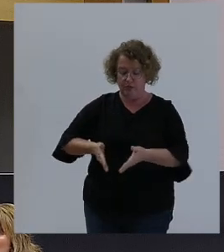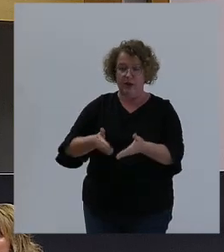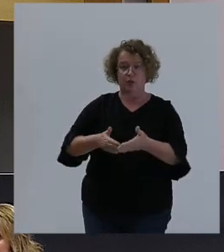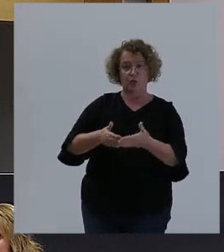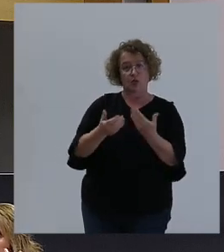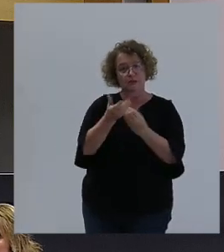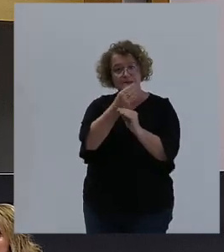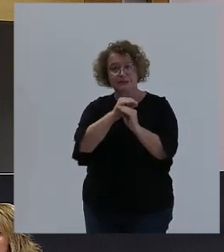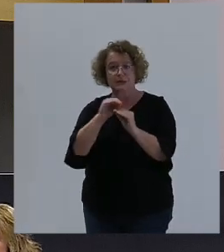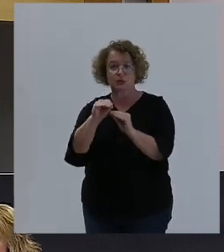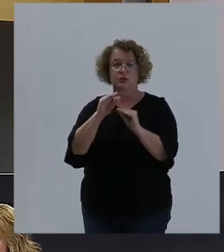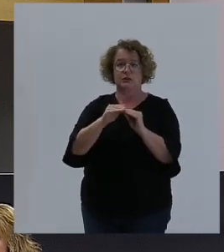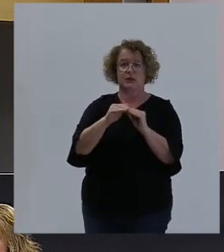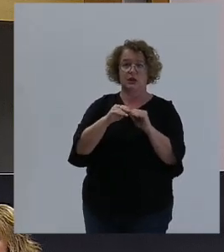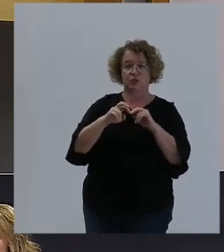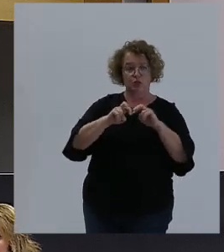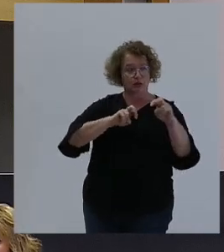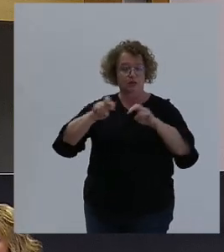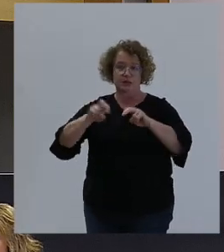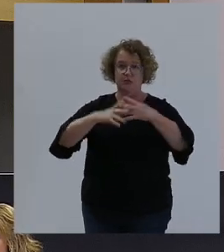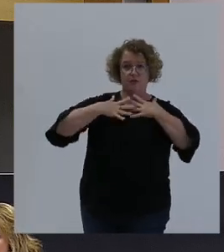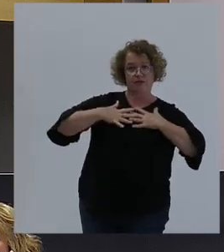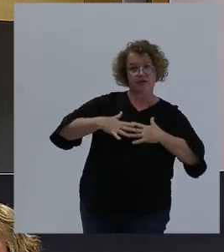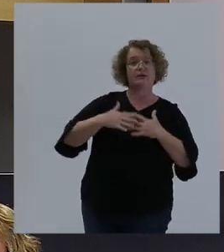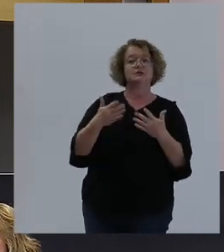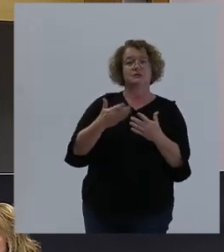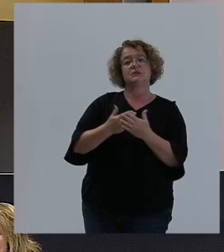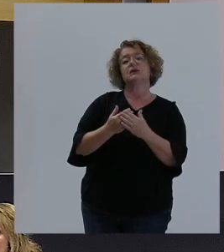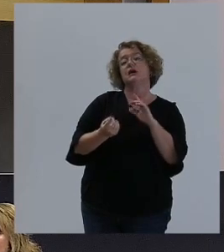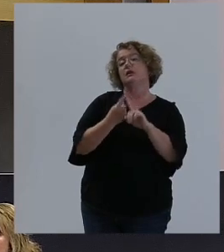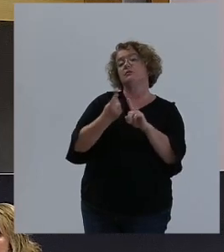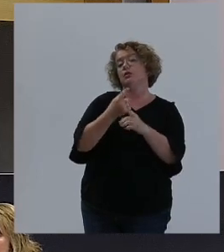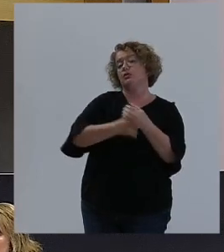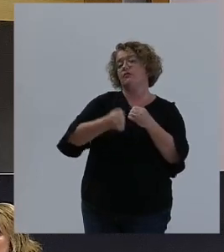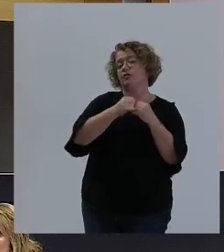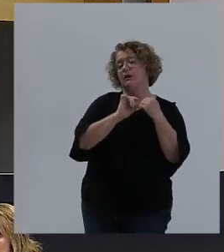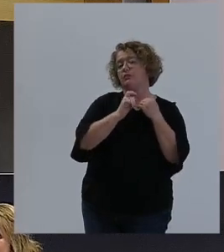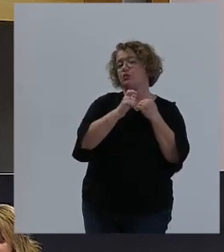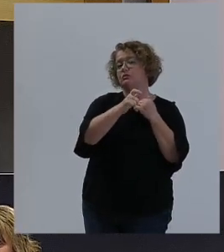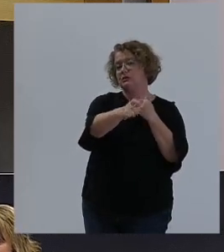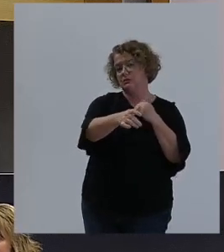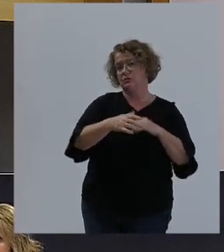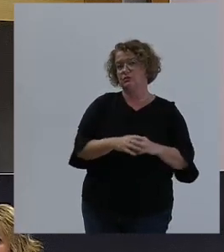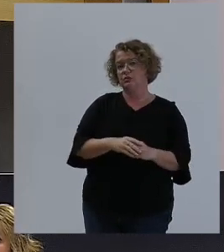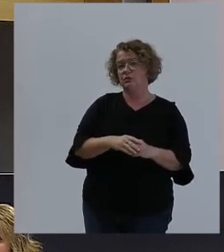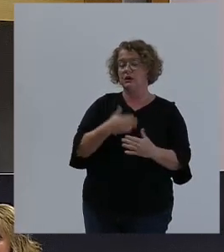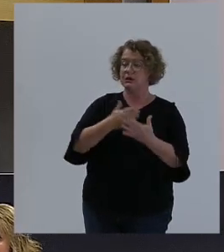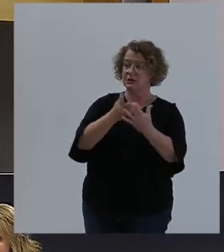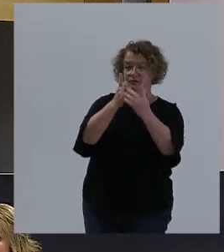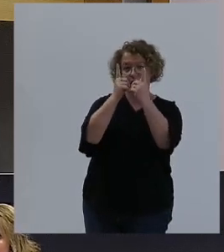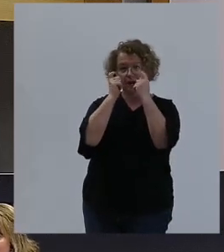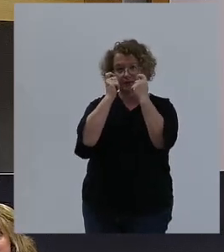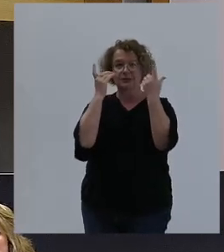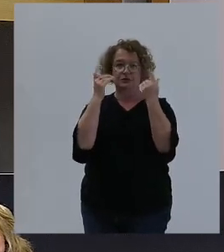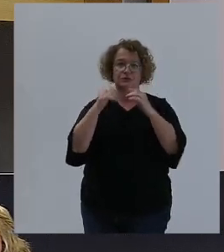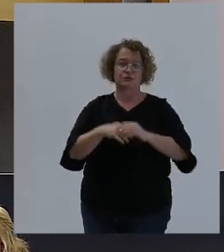la mobilité, les parcours, les chaînes de déplacement physique. Là aussi, il faut trouver des procédures et avoir vraiment un regard très attentif, très vigilant par